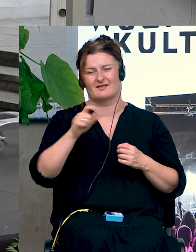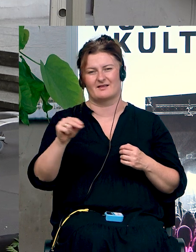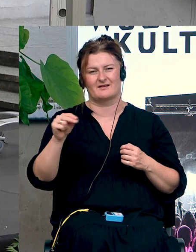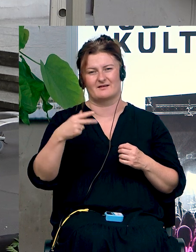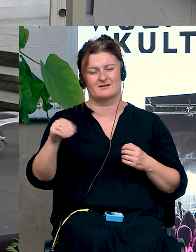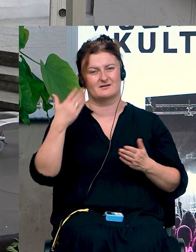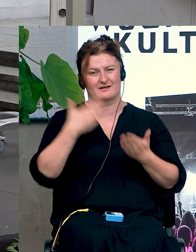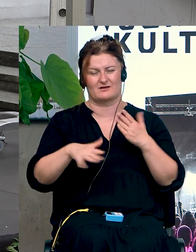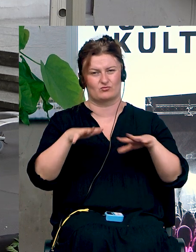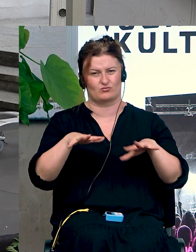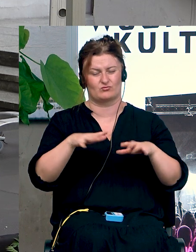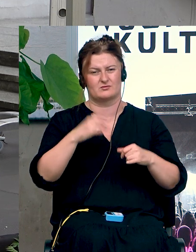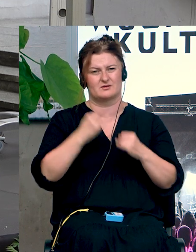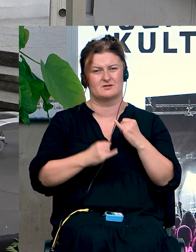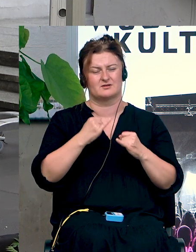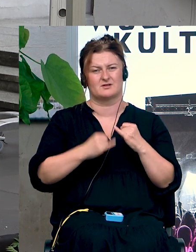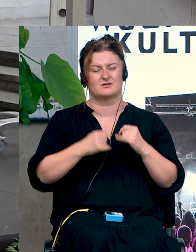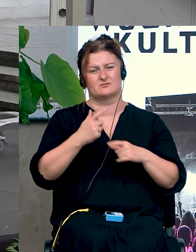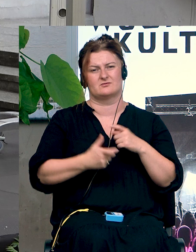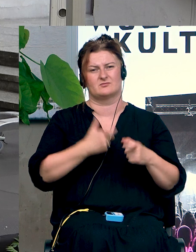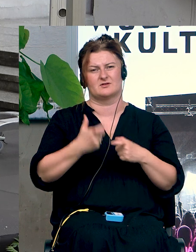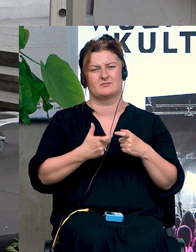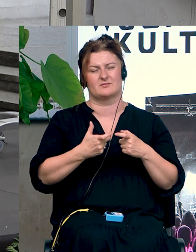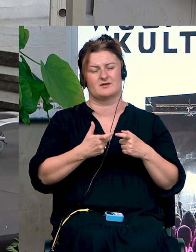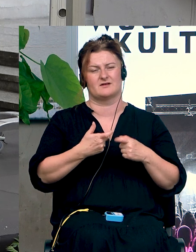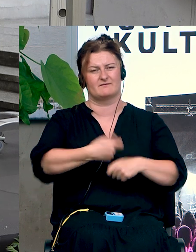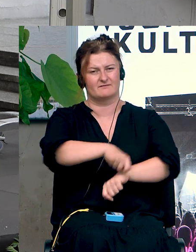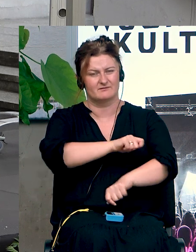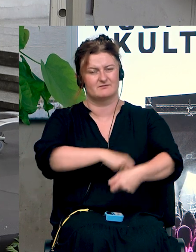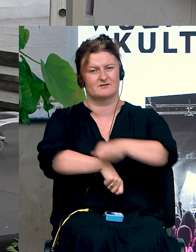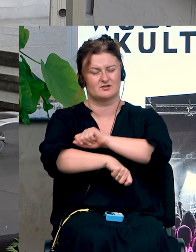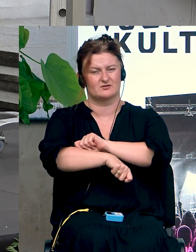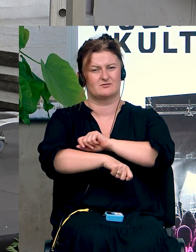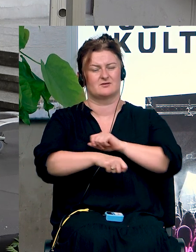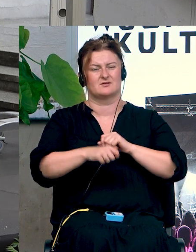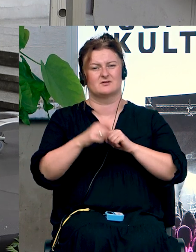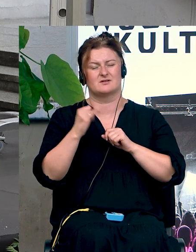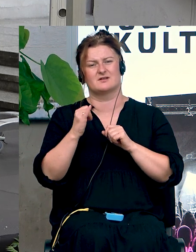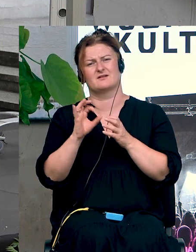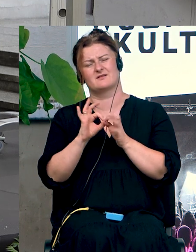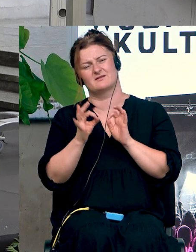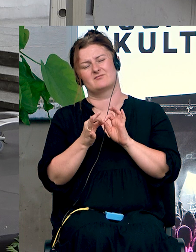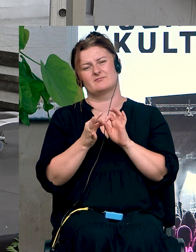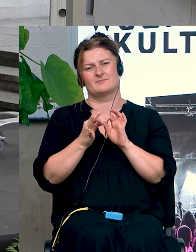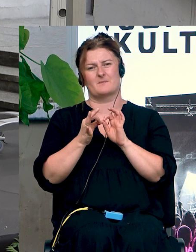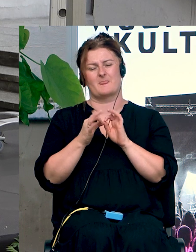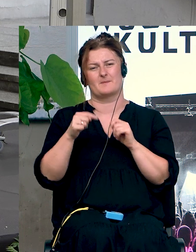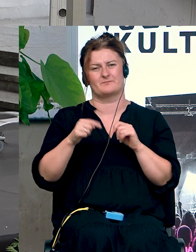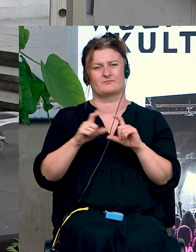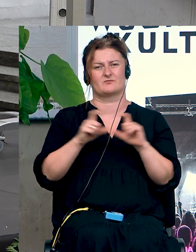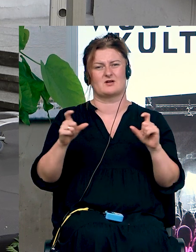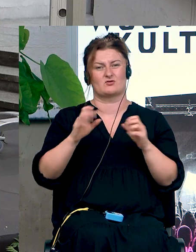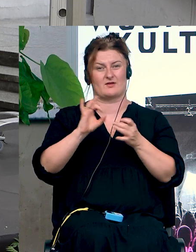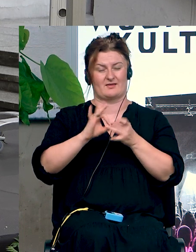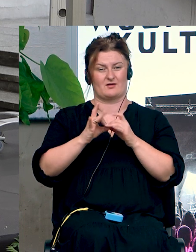якщо ми, блін, зробимо над собою зусилля, і хоча б поки Росія впровадить свої злочинні